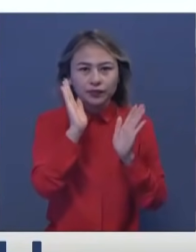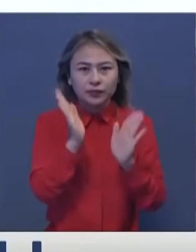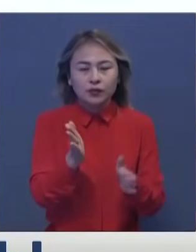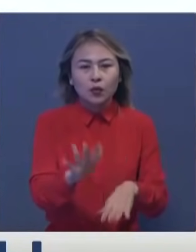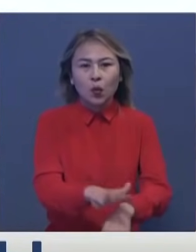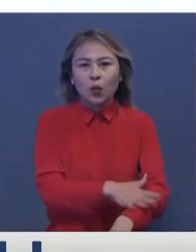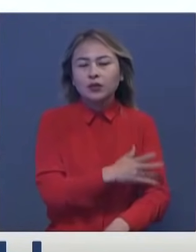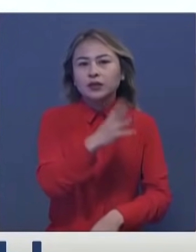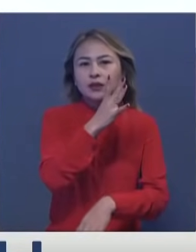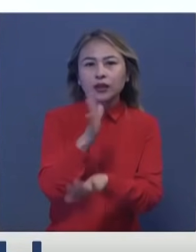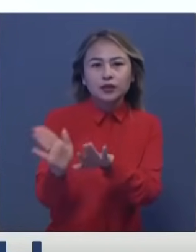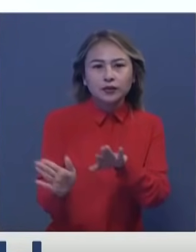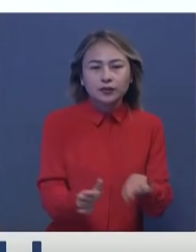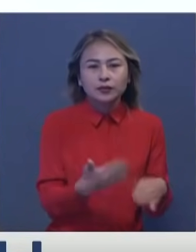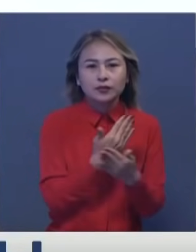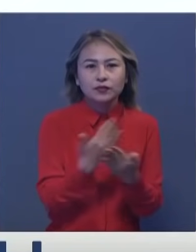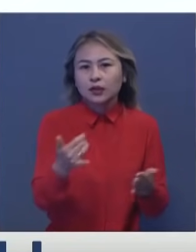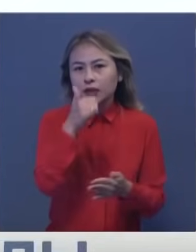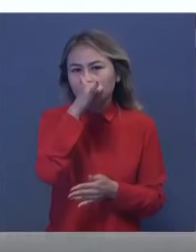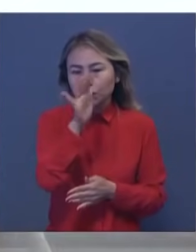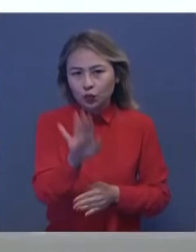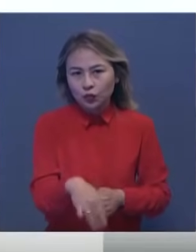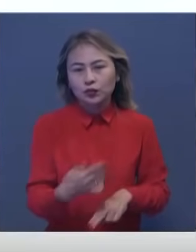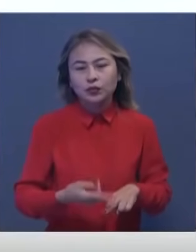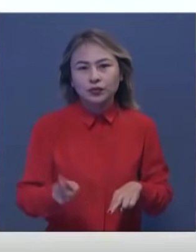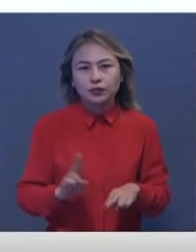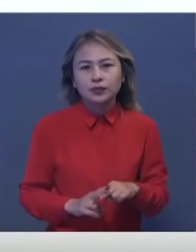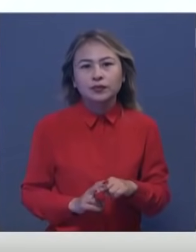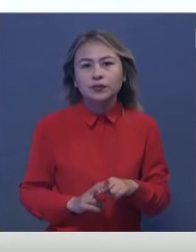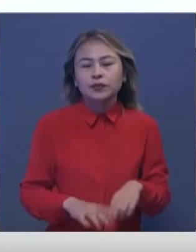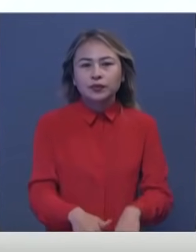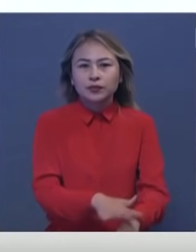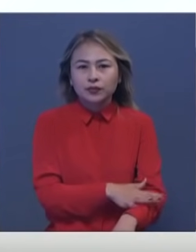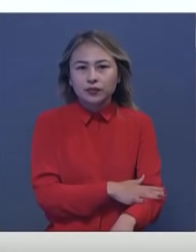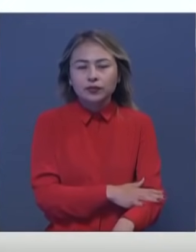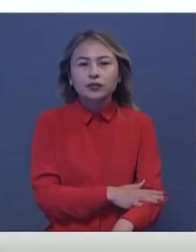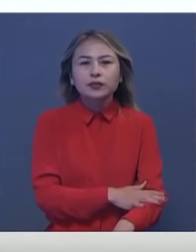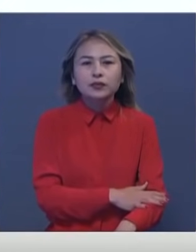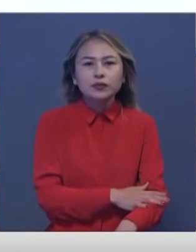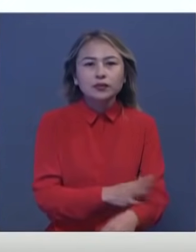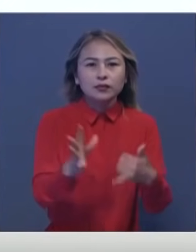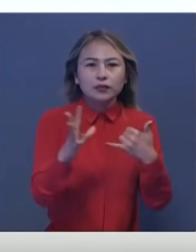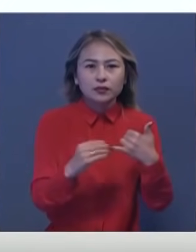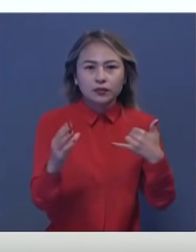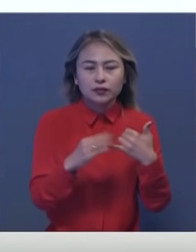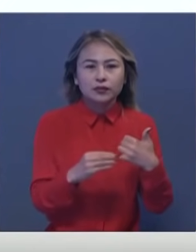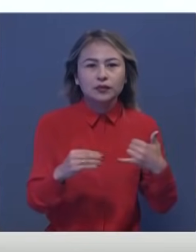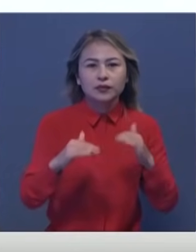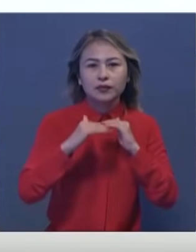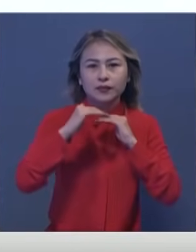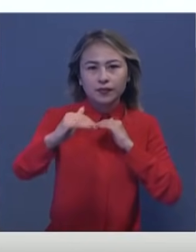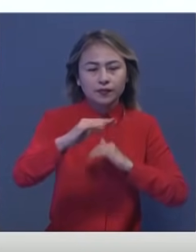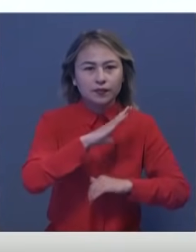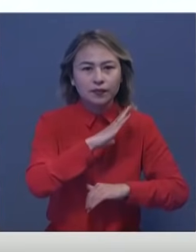Көп жылдардан бері бұл жолмен жүру мүмкін емес болды. Бұл көптен бері бұл жерде мынандай асфальт болмаған.